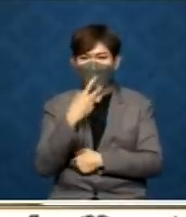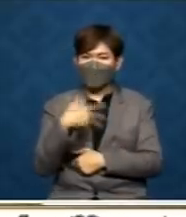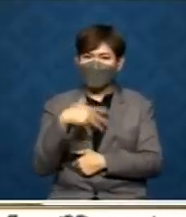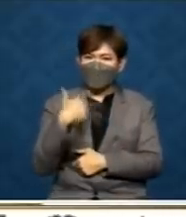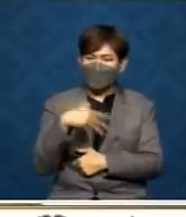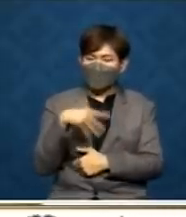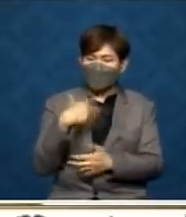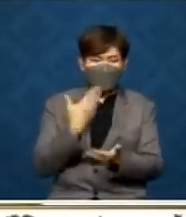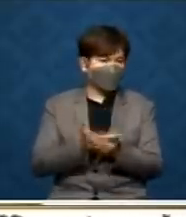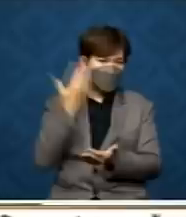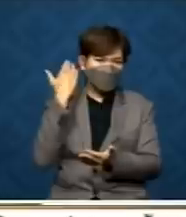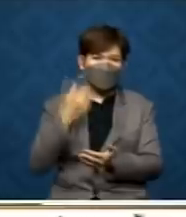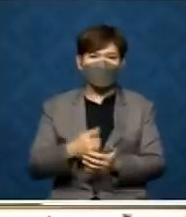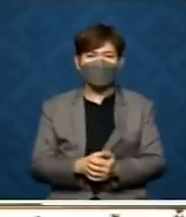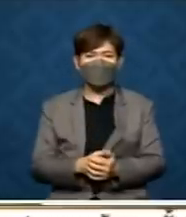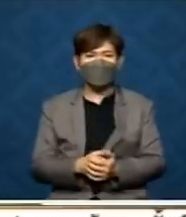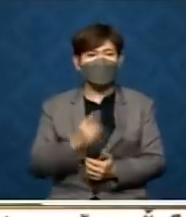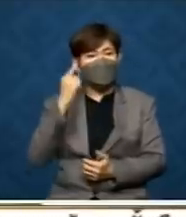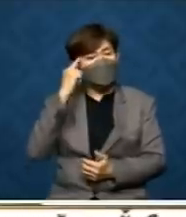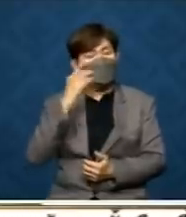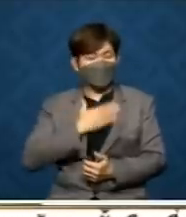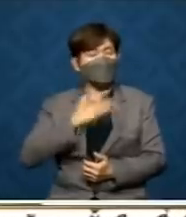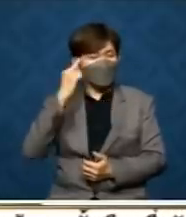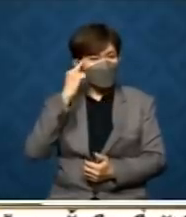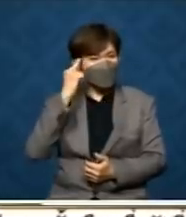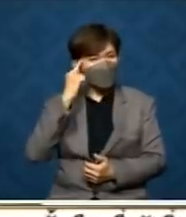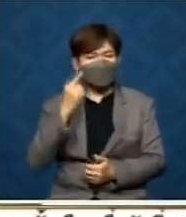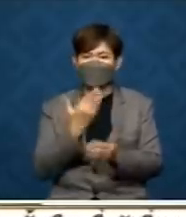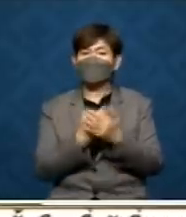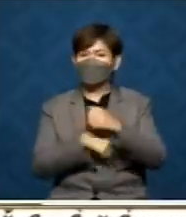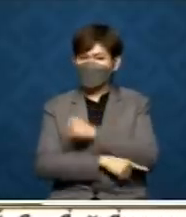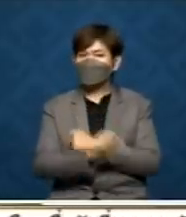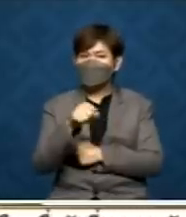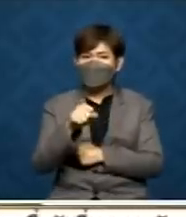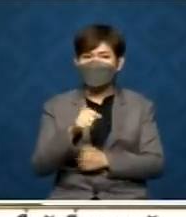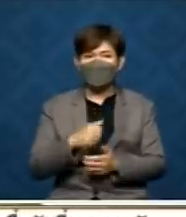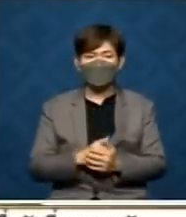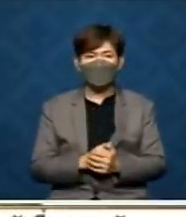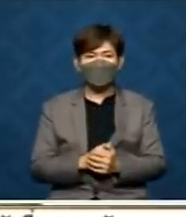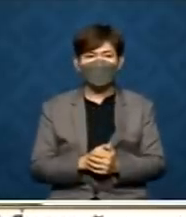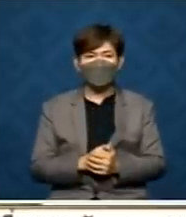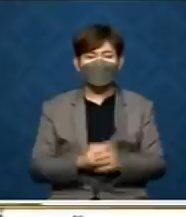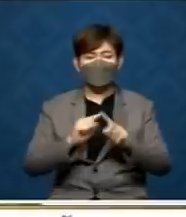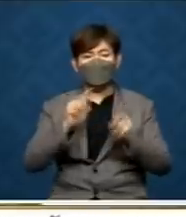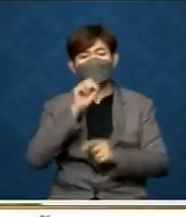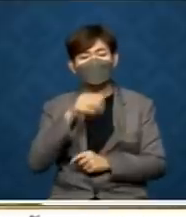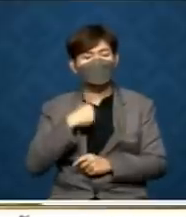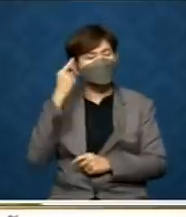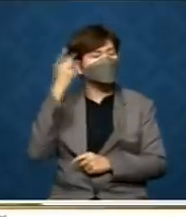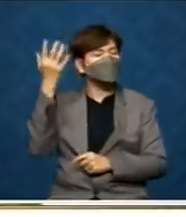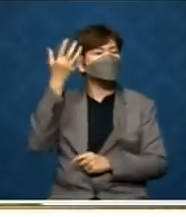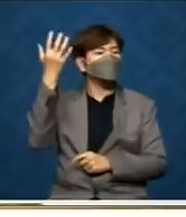โอ้รับเละแต่ผมคิดว่าก็เลยคิดเรื่องคงนะหมอเขาบอกว่าผมมโน